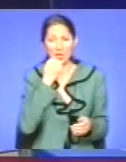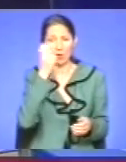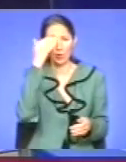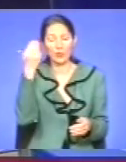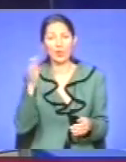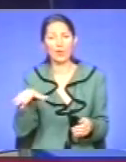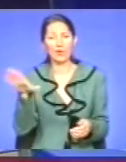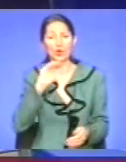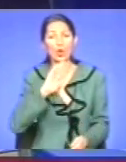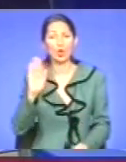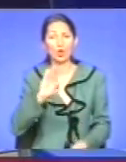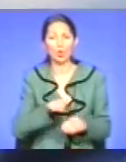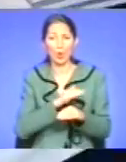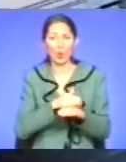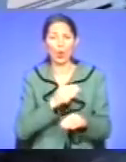добре.